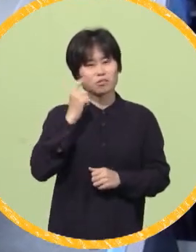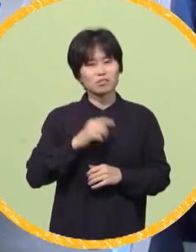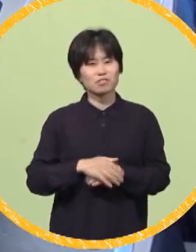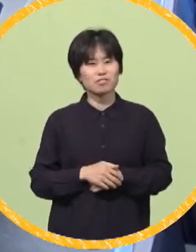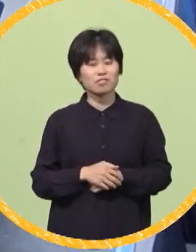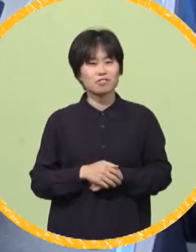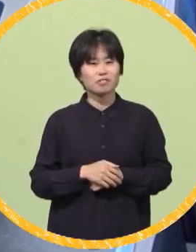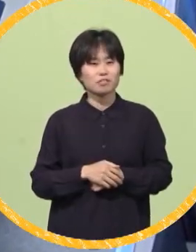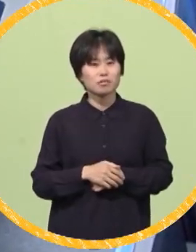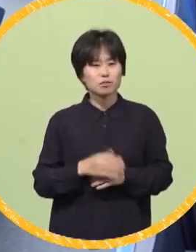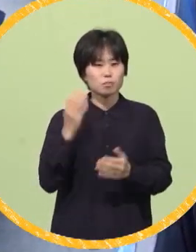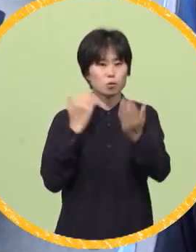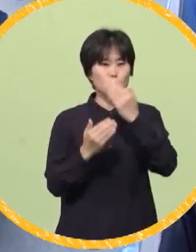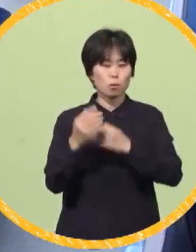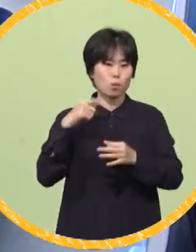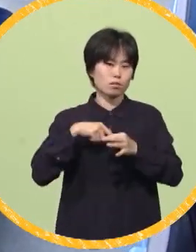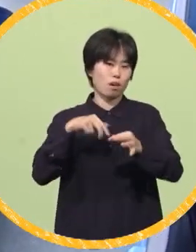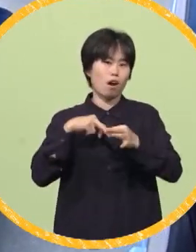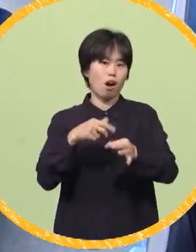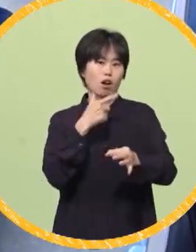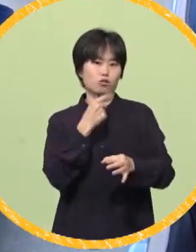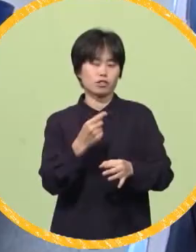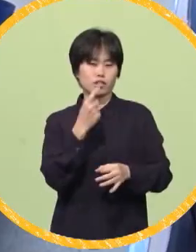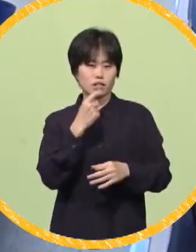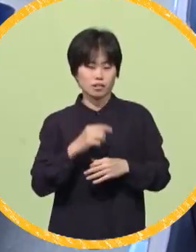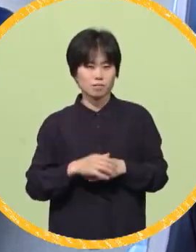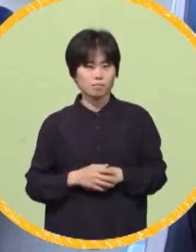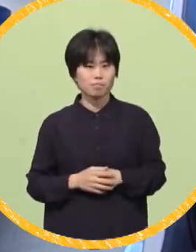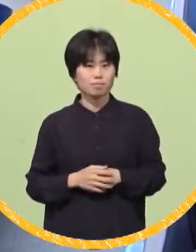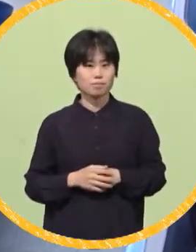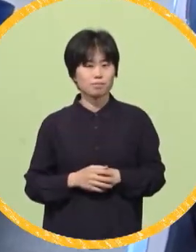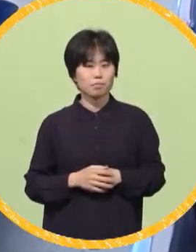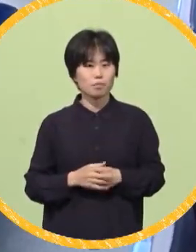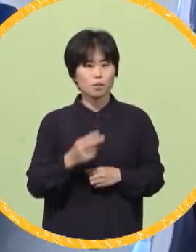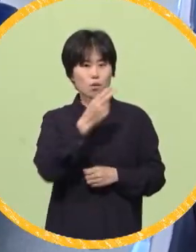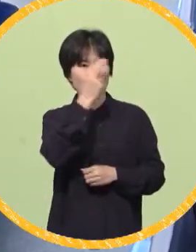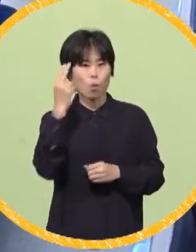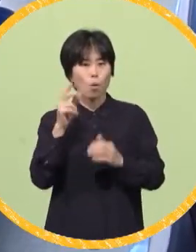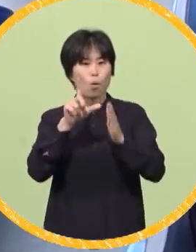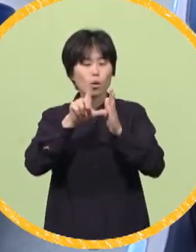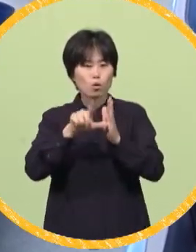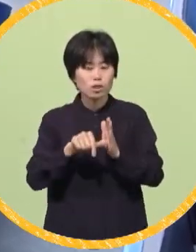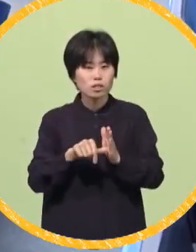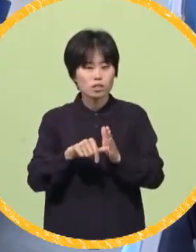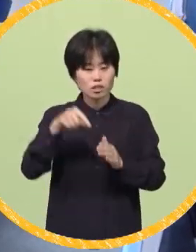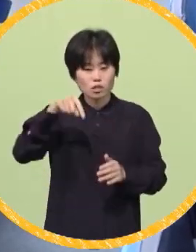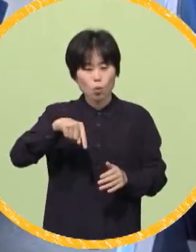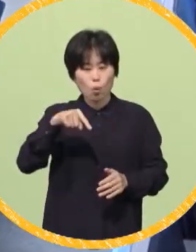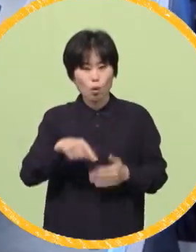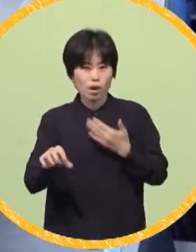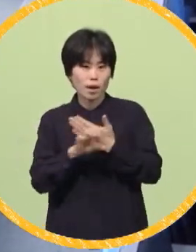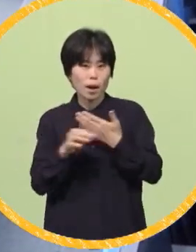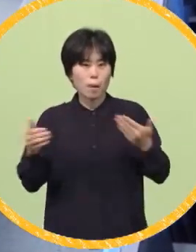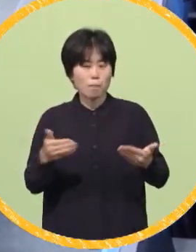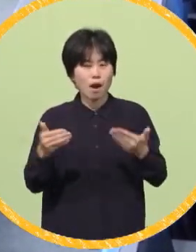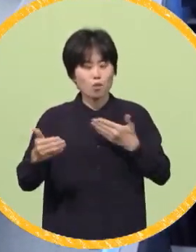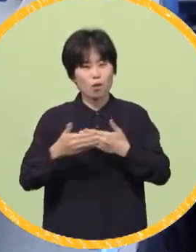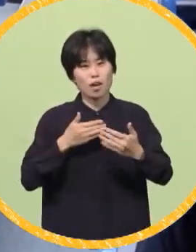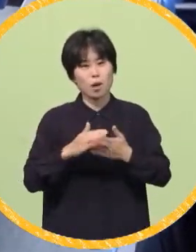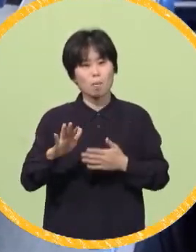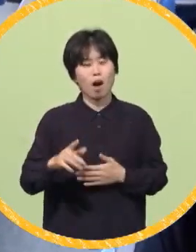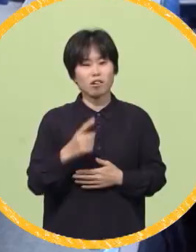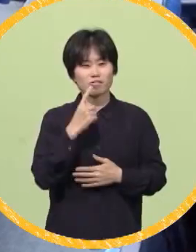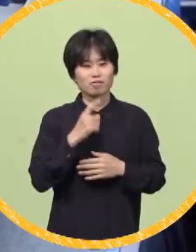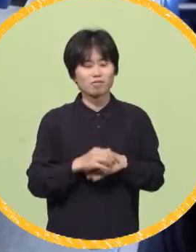もともとサッカーが割と好きなので、はい、あと高校生の時にこの会場でバイトしてたことあ